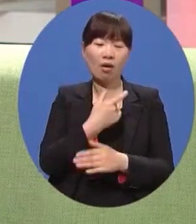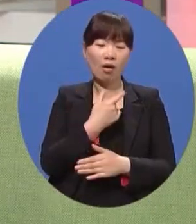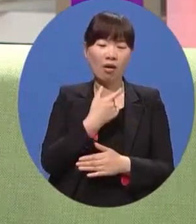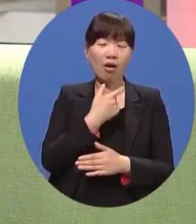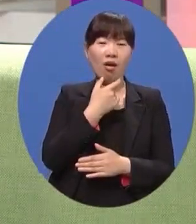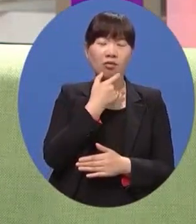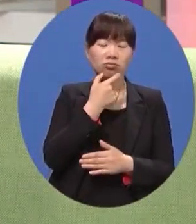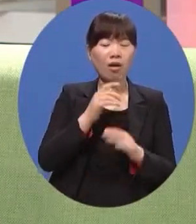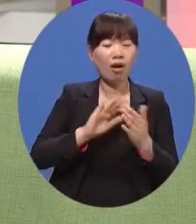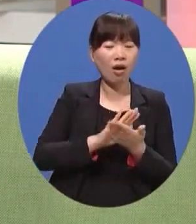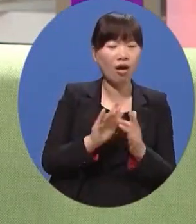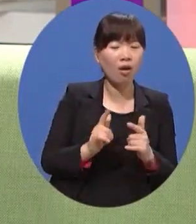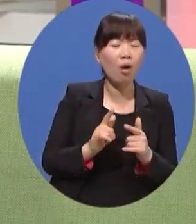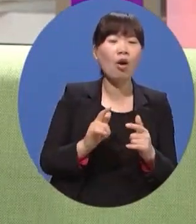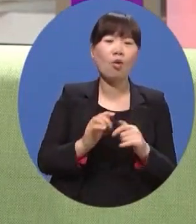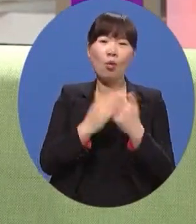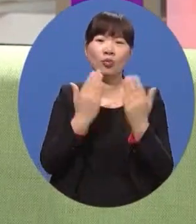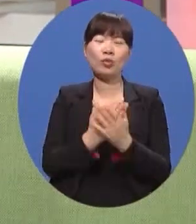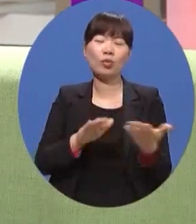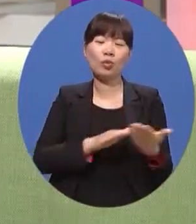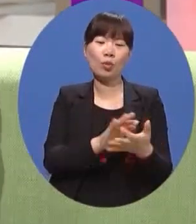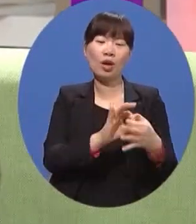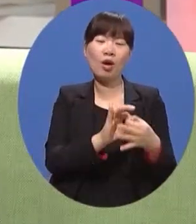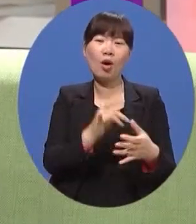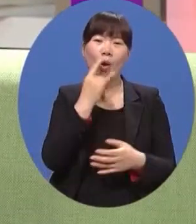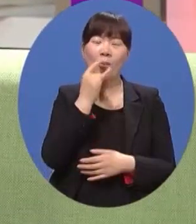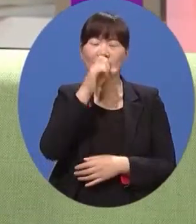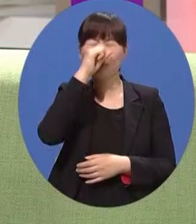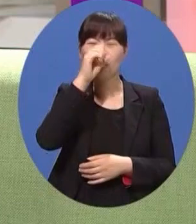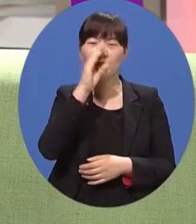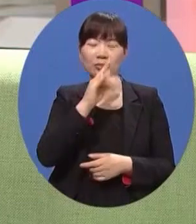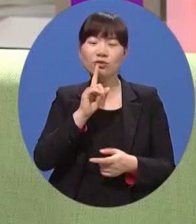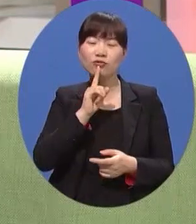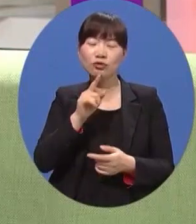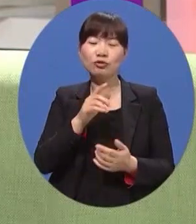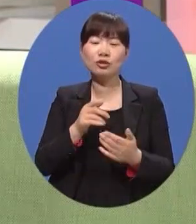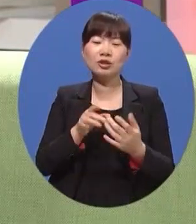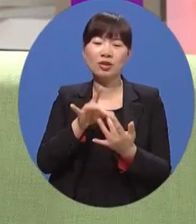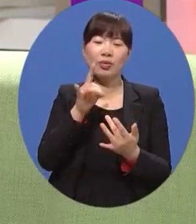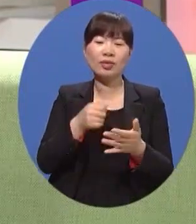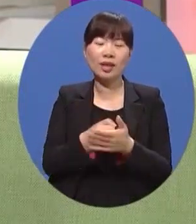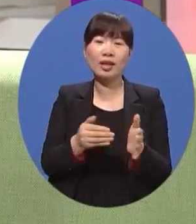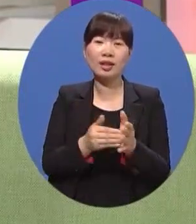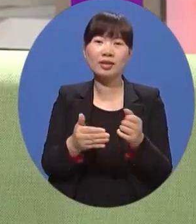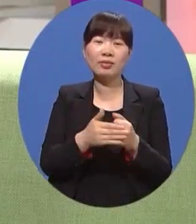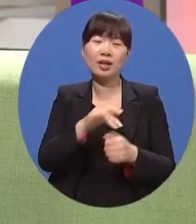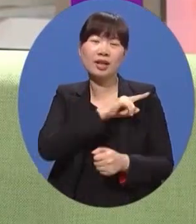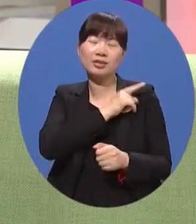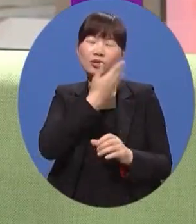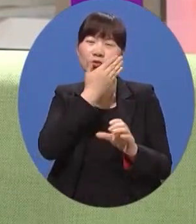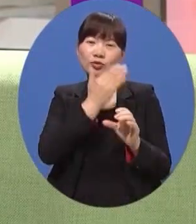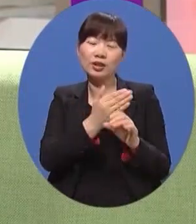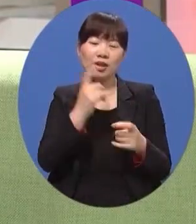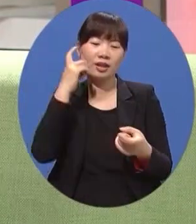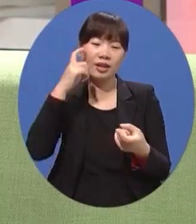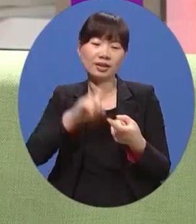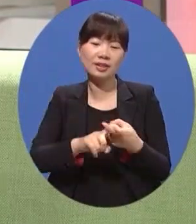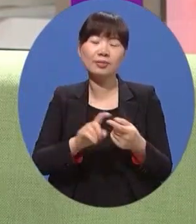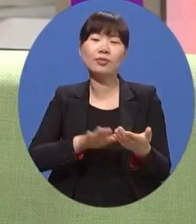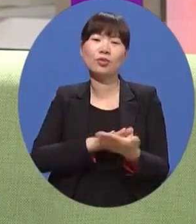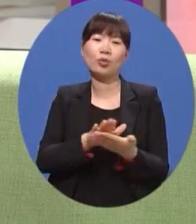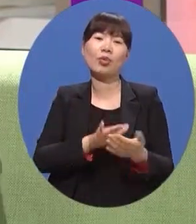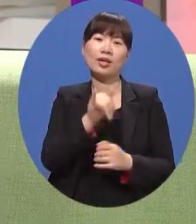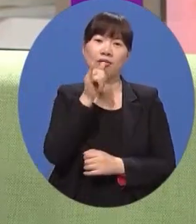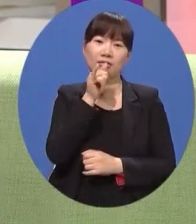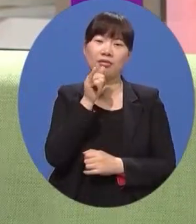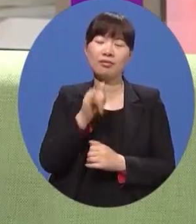놀지 않아줄 때 온통 놀이에 관해서 엄마가 좋고 안 좋고가 판명되기 때문에 얘 지금 가장 주된 관심사는 노는 것입니다.